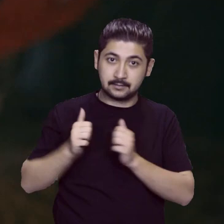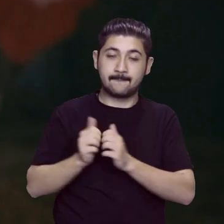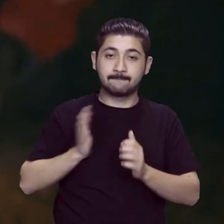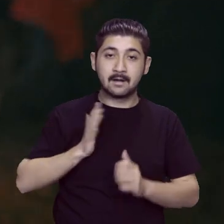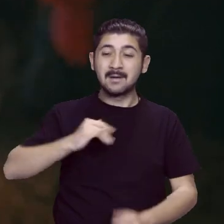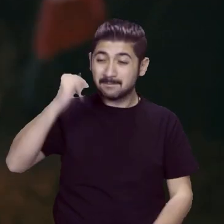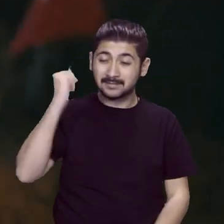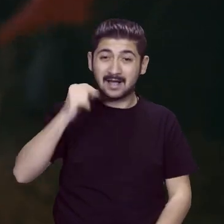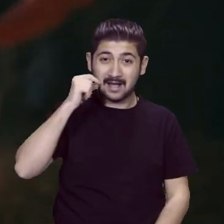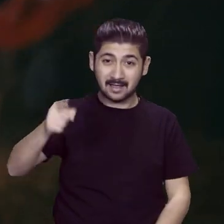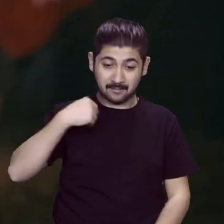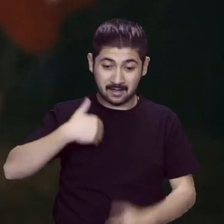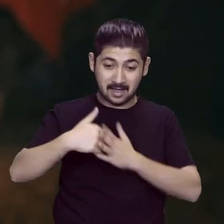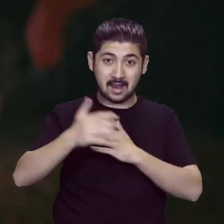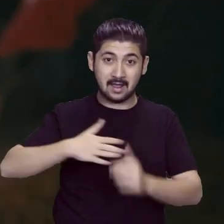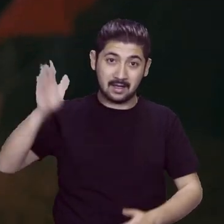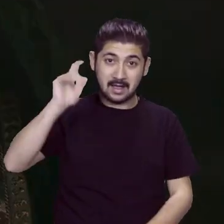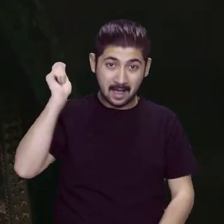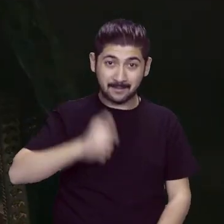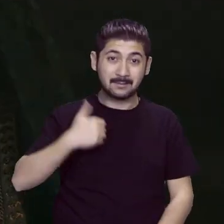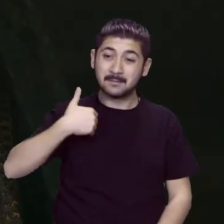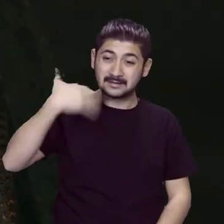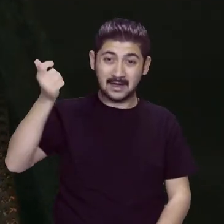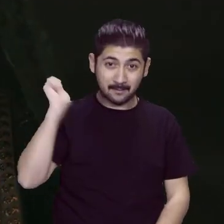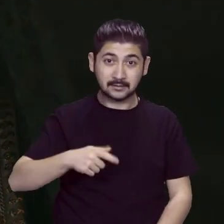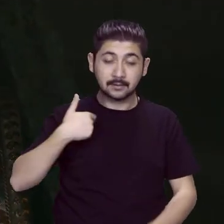Namertten gayrısına kalkarsa bu elimiz taş olsun.